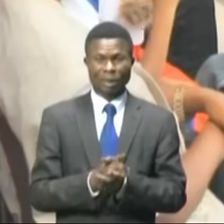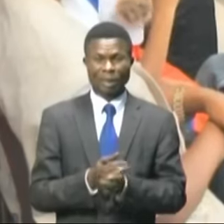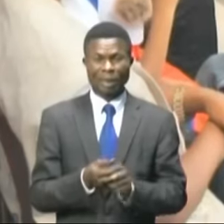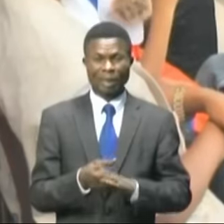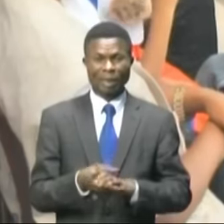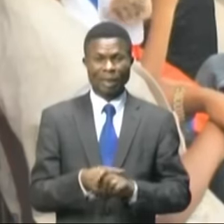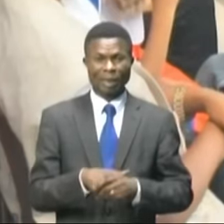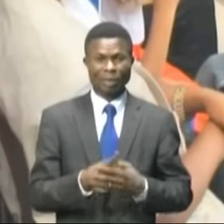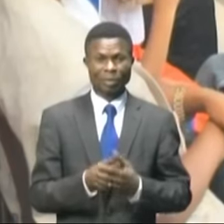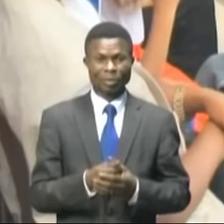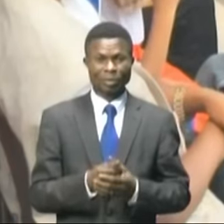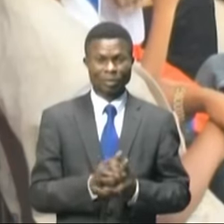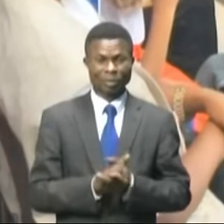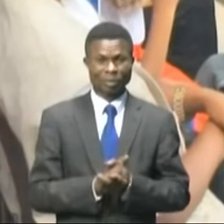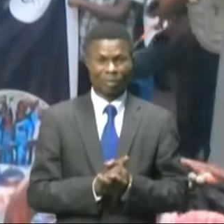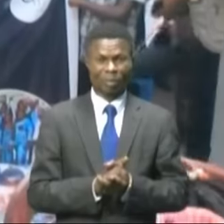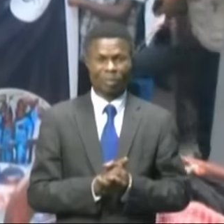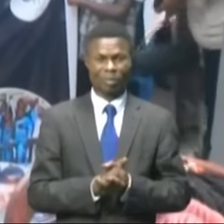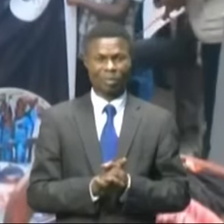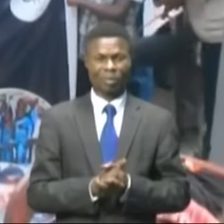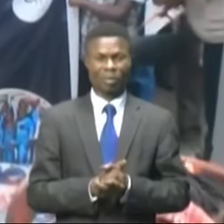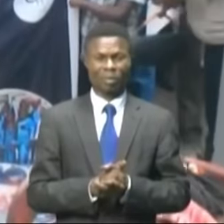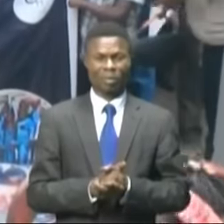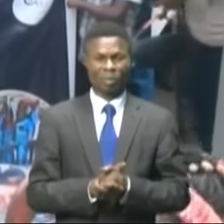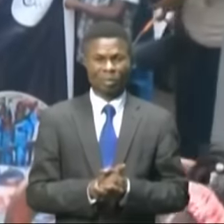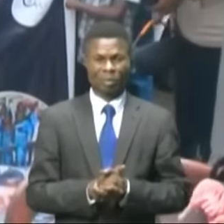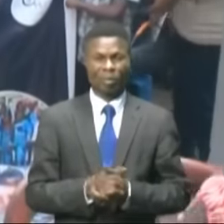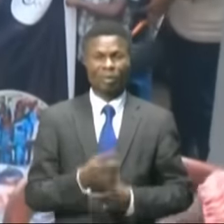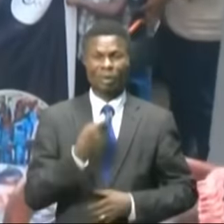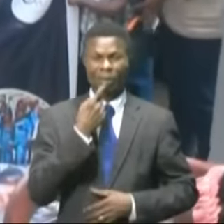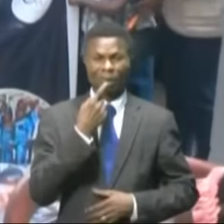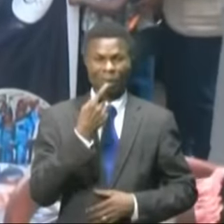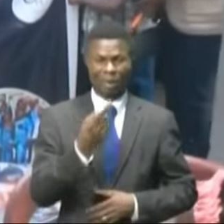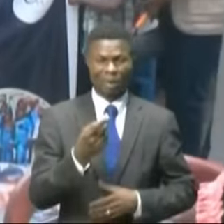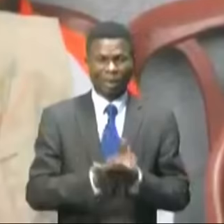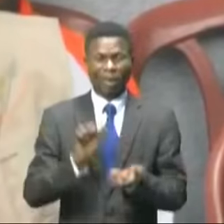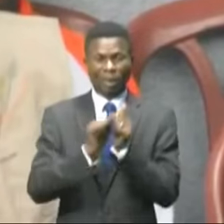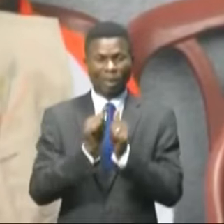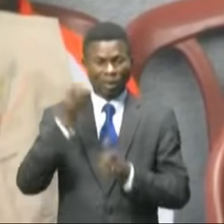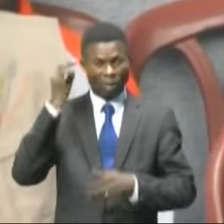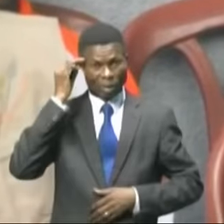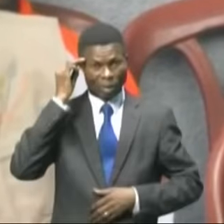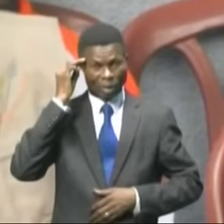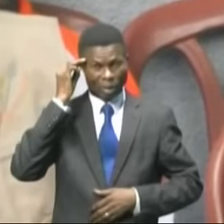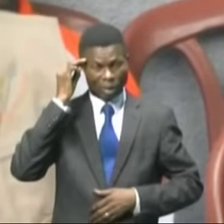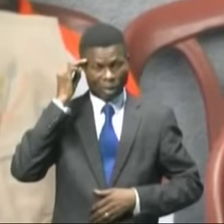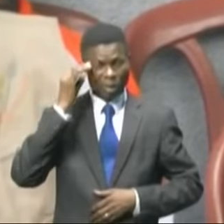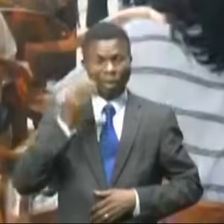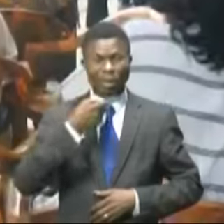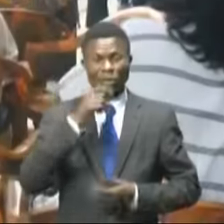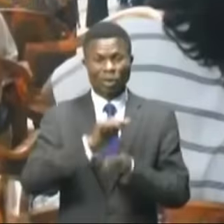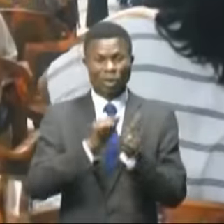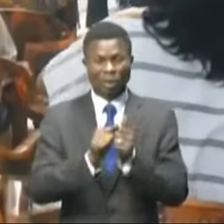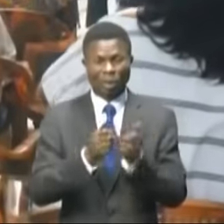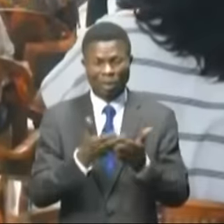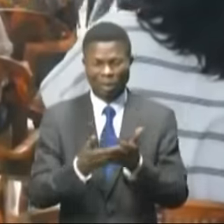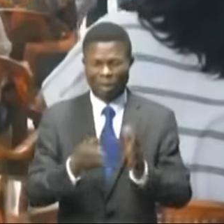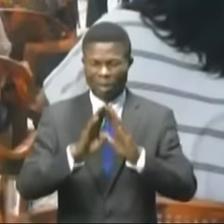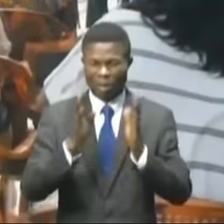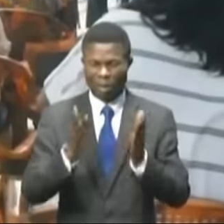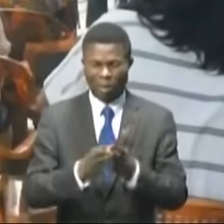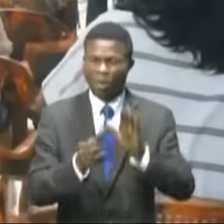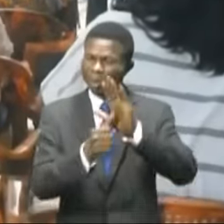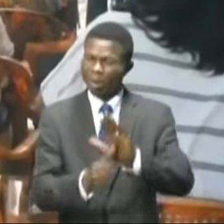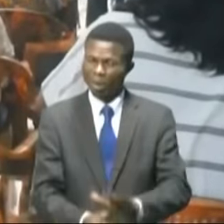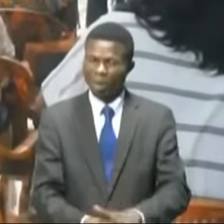Paulette Lokonya-Sefou a indiqué que les orphelins du SIDA ne doivent pas être victimes de